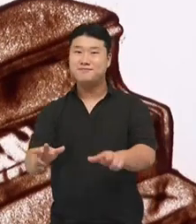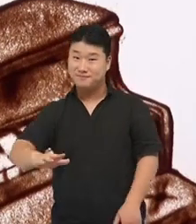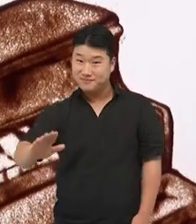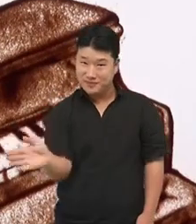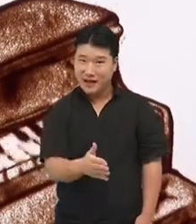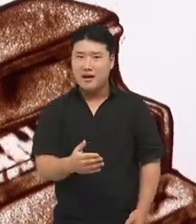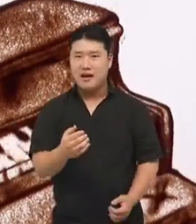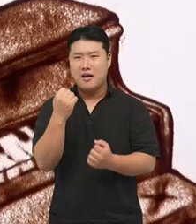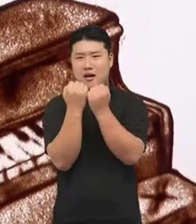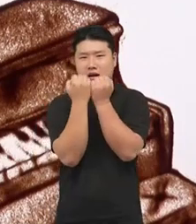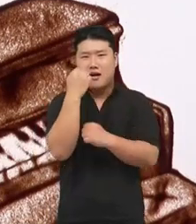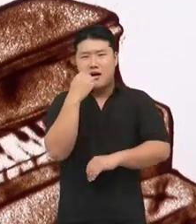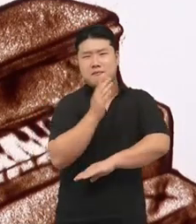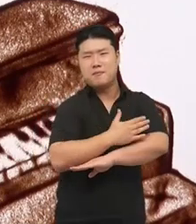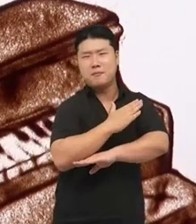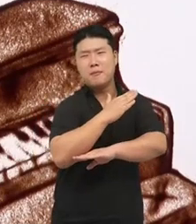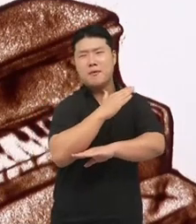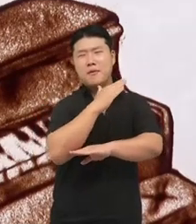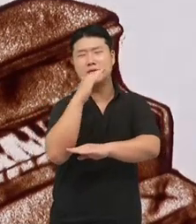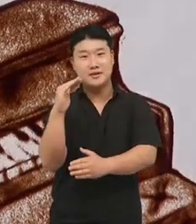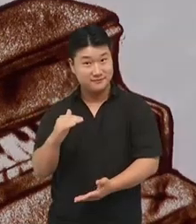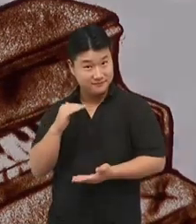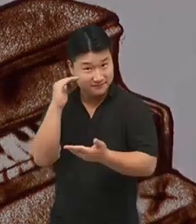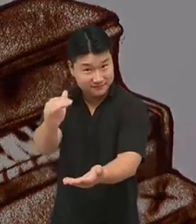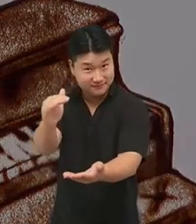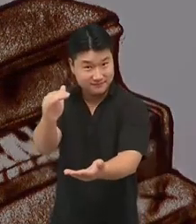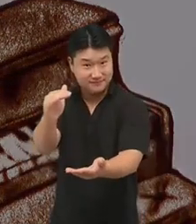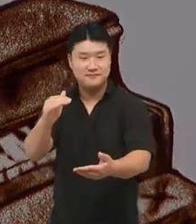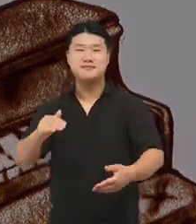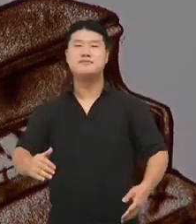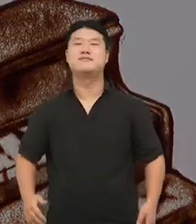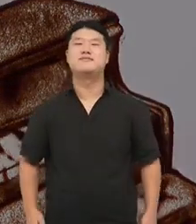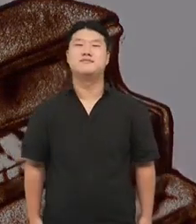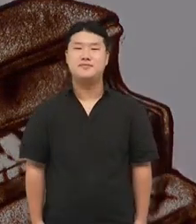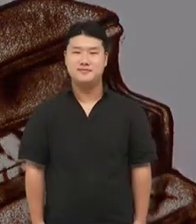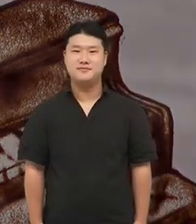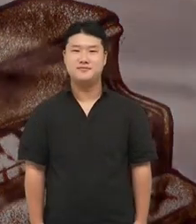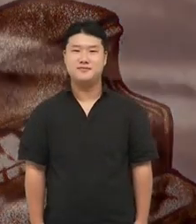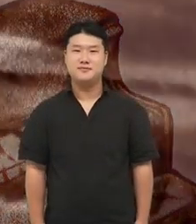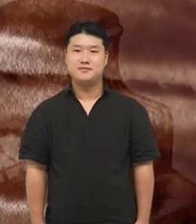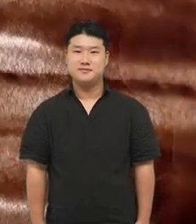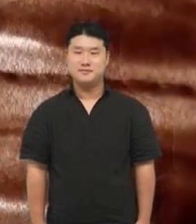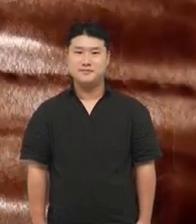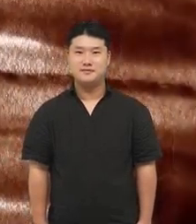피아노와 우리 지역 대구에 담겨진 이야기 속으로 함께 출발!